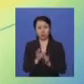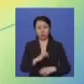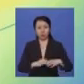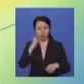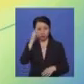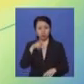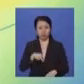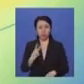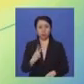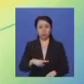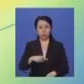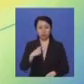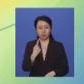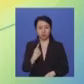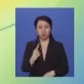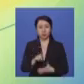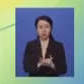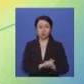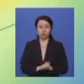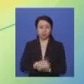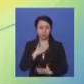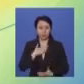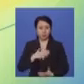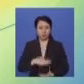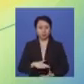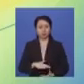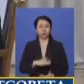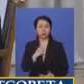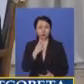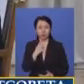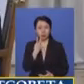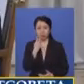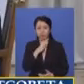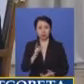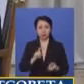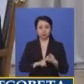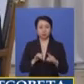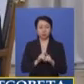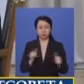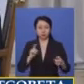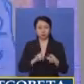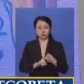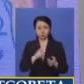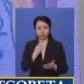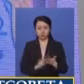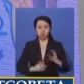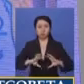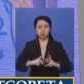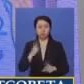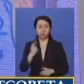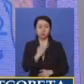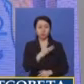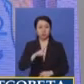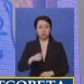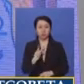казахстан 2021 единство стабильность и созидания несмотря на пандемию и связанная с ней падение мировой экономики на